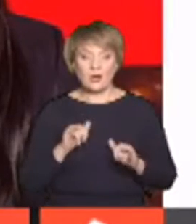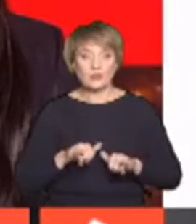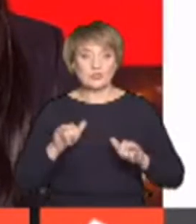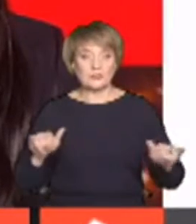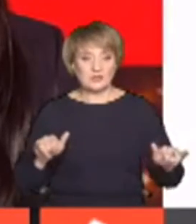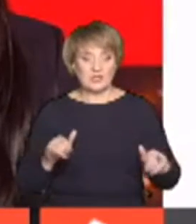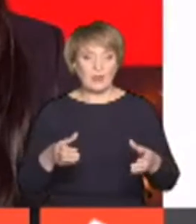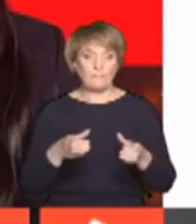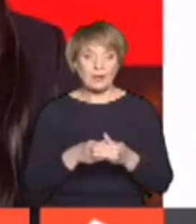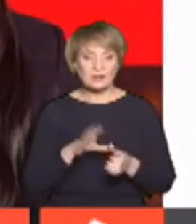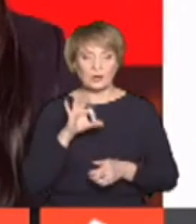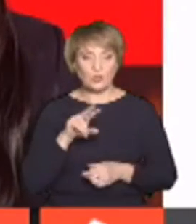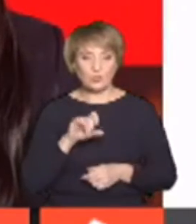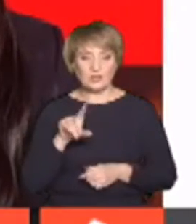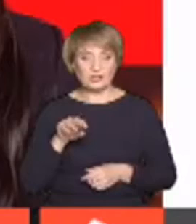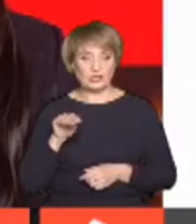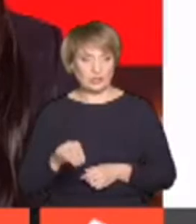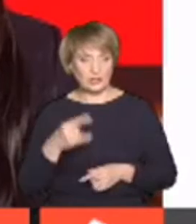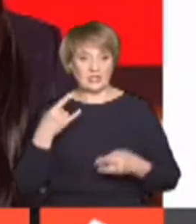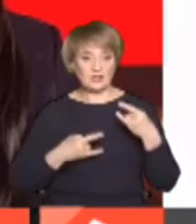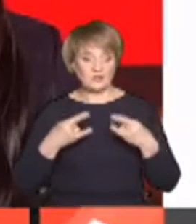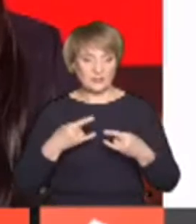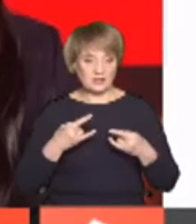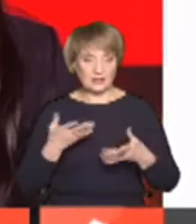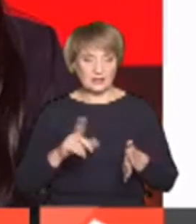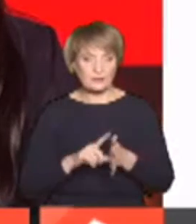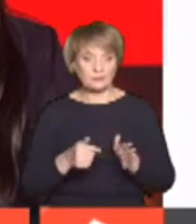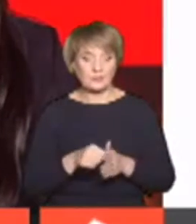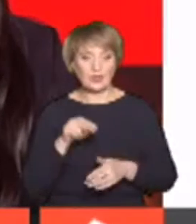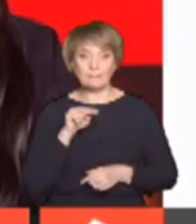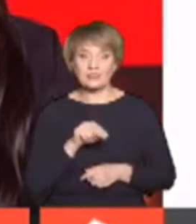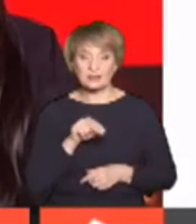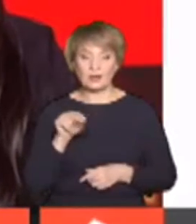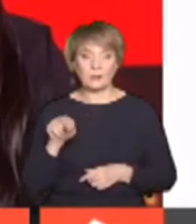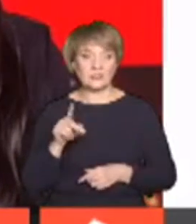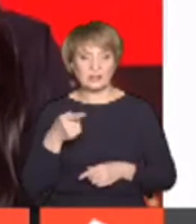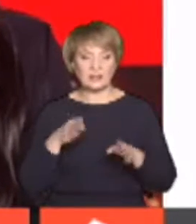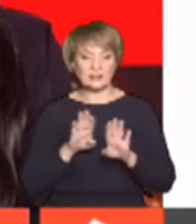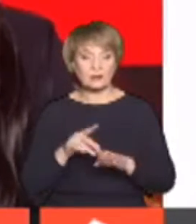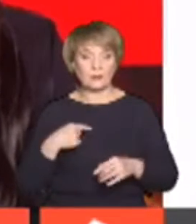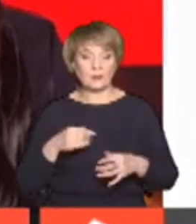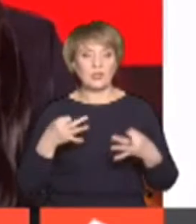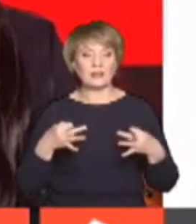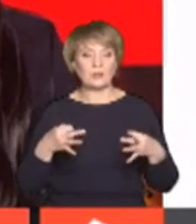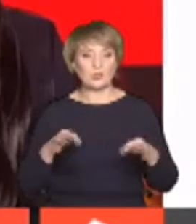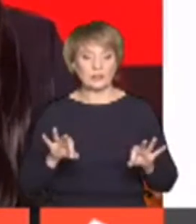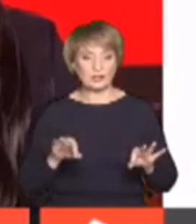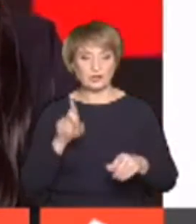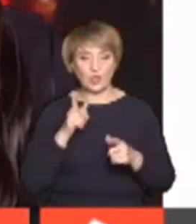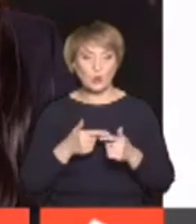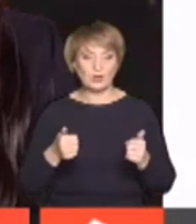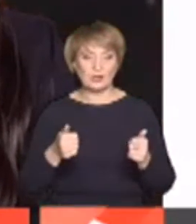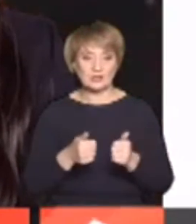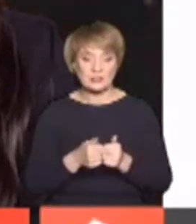партія ОПЗЖ, і телевізійні канали Медведчука. Вони і при Петрі Олексійовичі не закривалися, бо ми були демократична країна, але